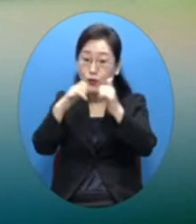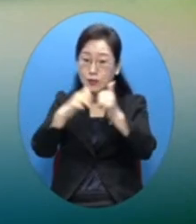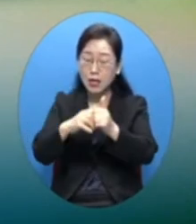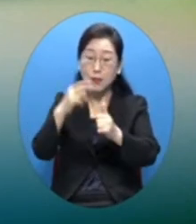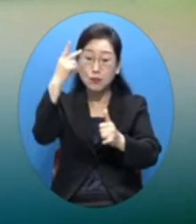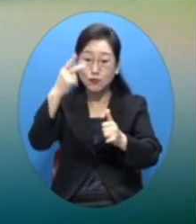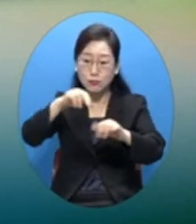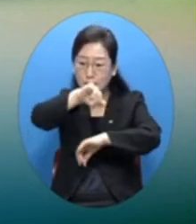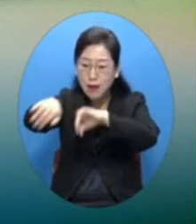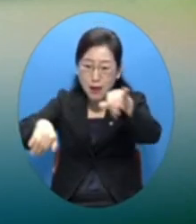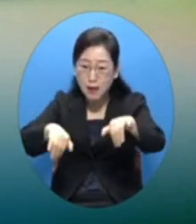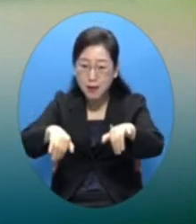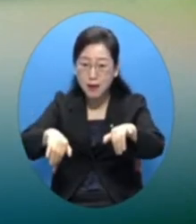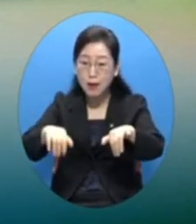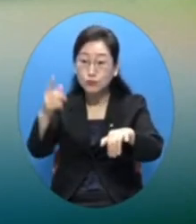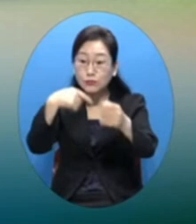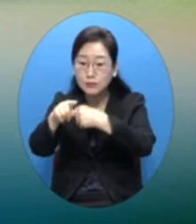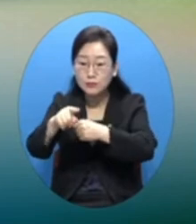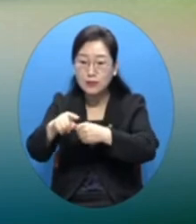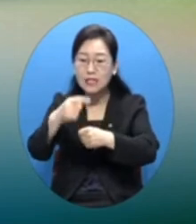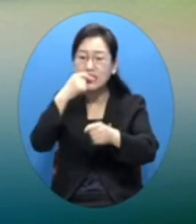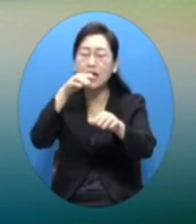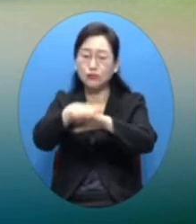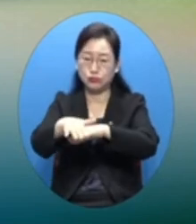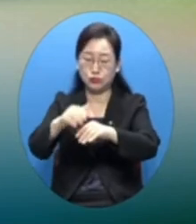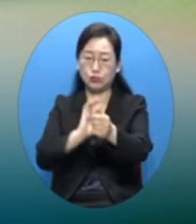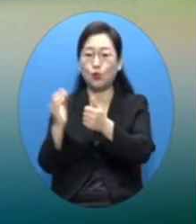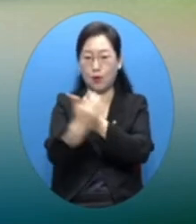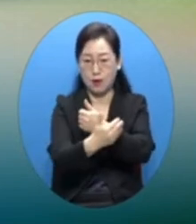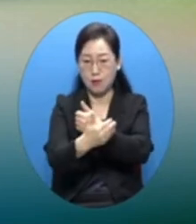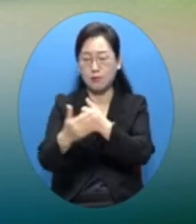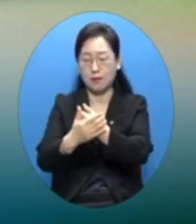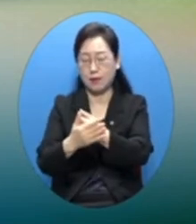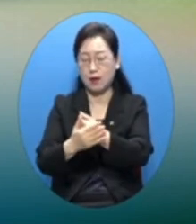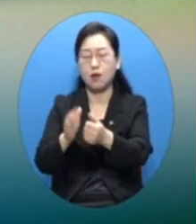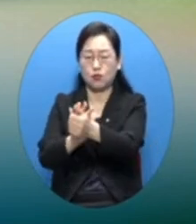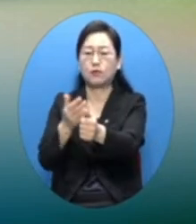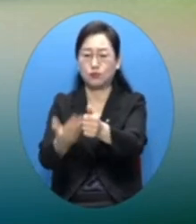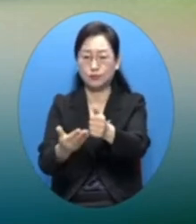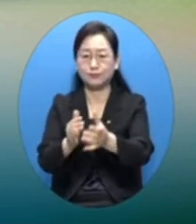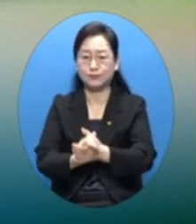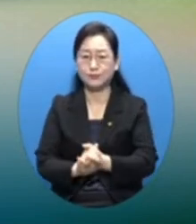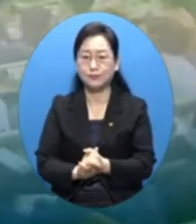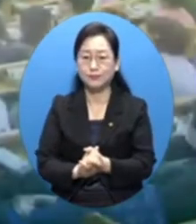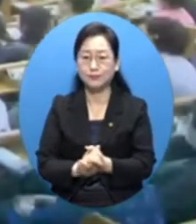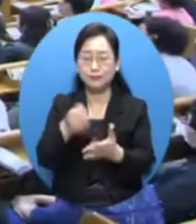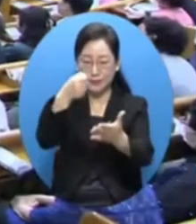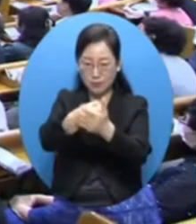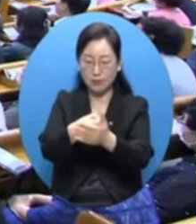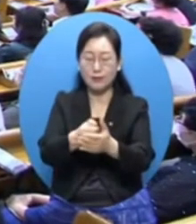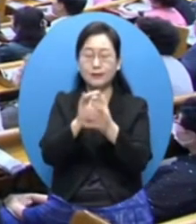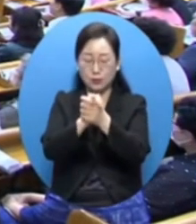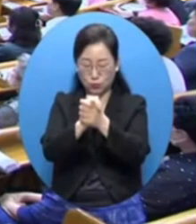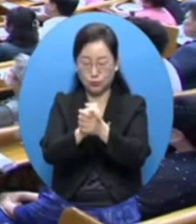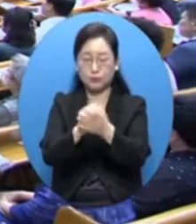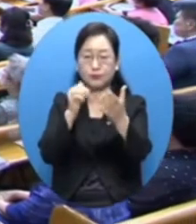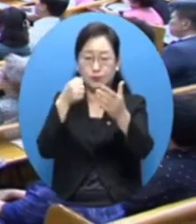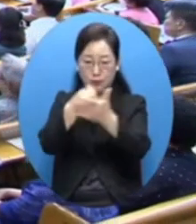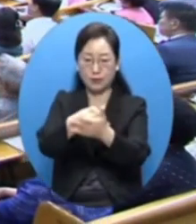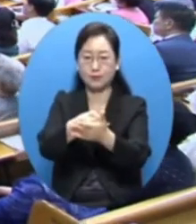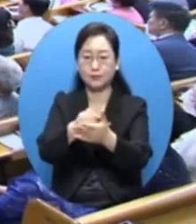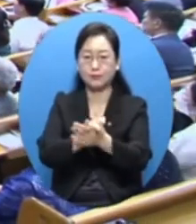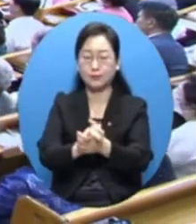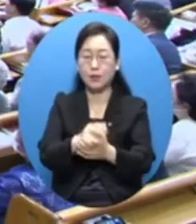것이 자유민주를 수호하는 길이다. 모든 수를 써서라도 그들을 막아야 된다. 그래서 그 기도와 결단을 내렸습니다.